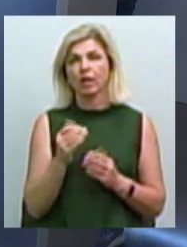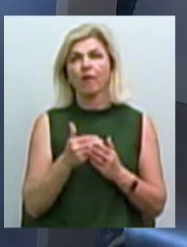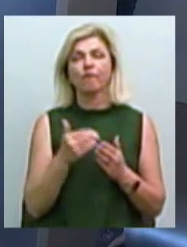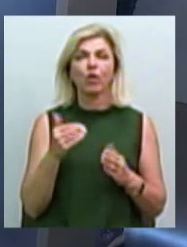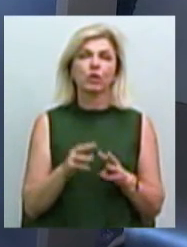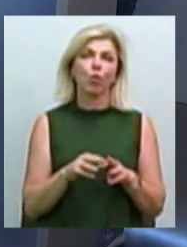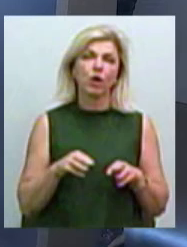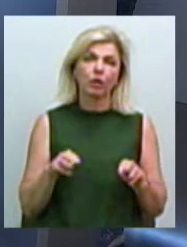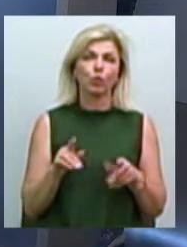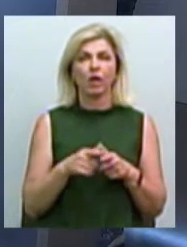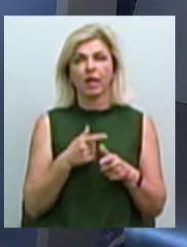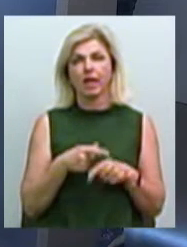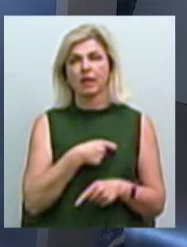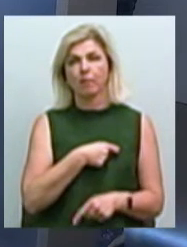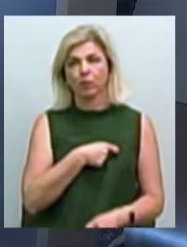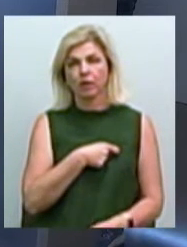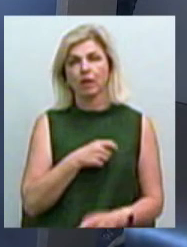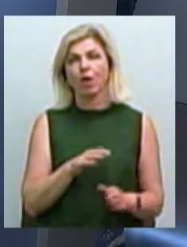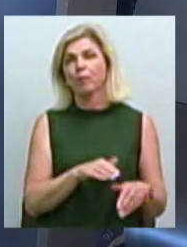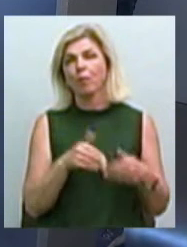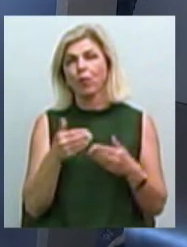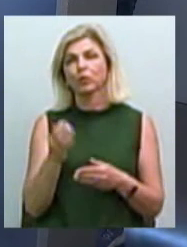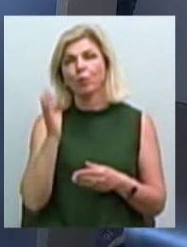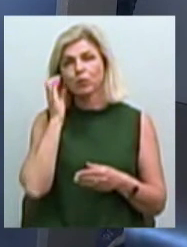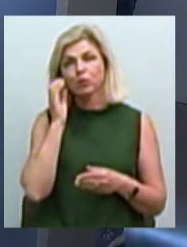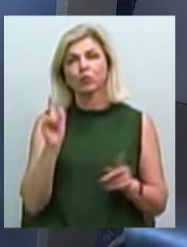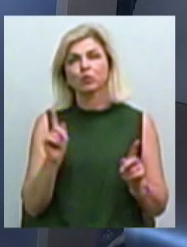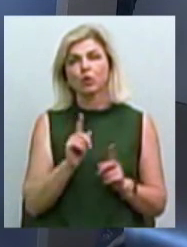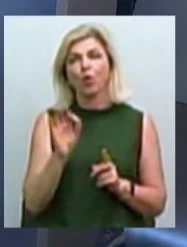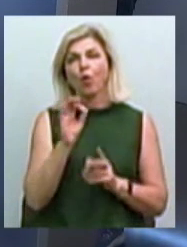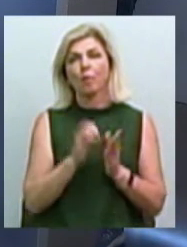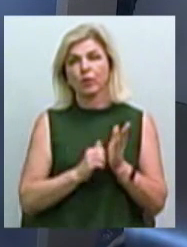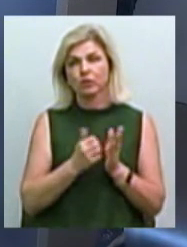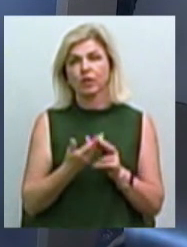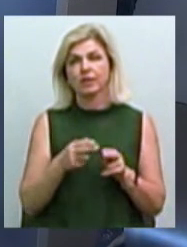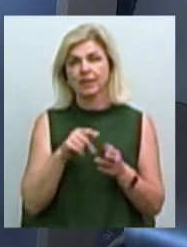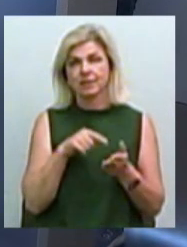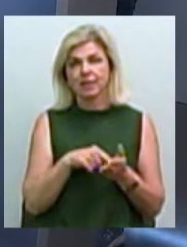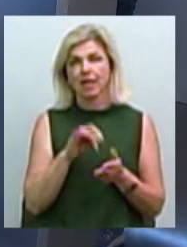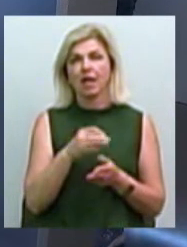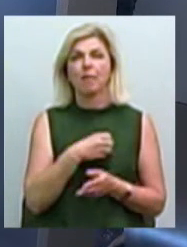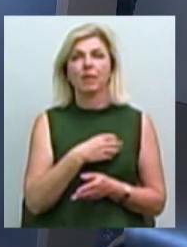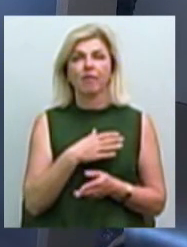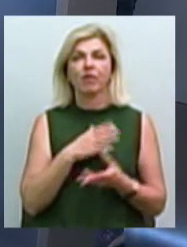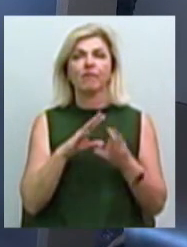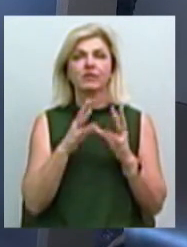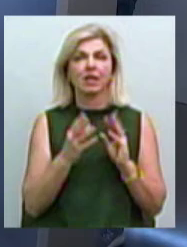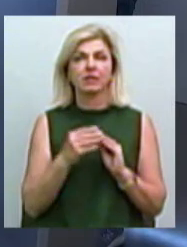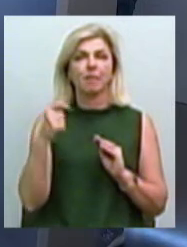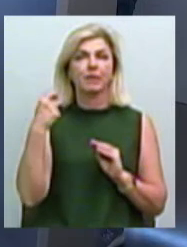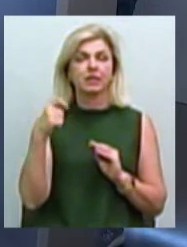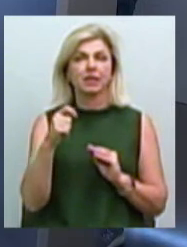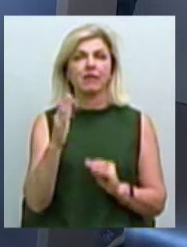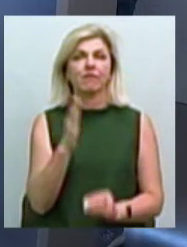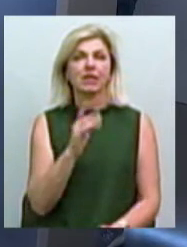від народних депутатів, пропоную послухати, що говорив з приводу цього законопроекту і про приватизацію взагалі президент Володимир